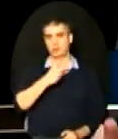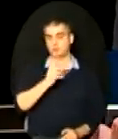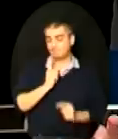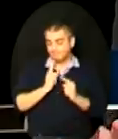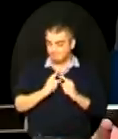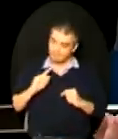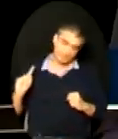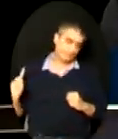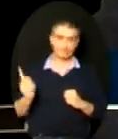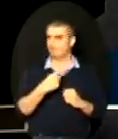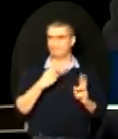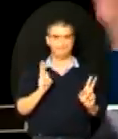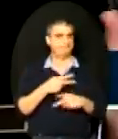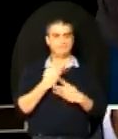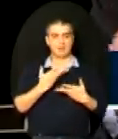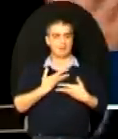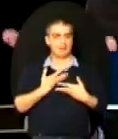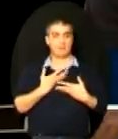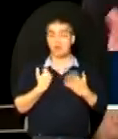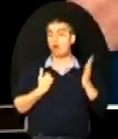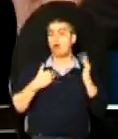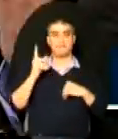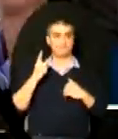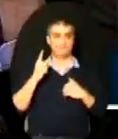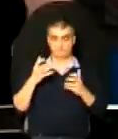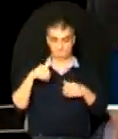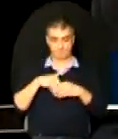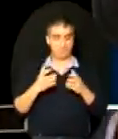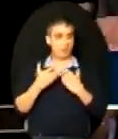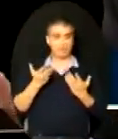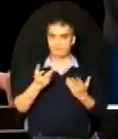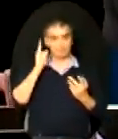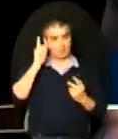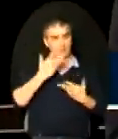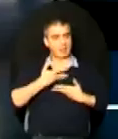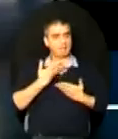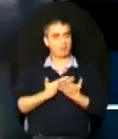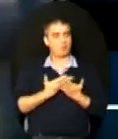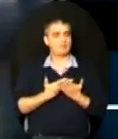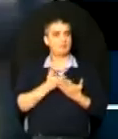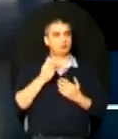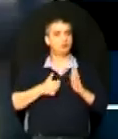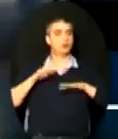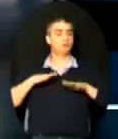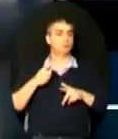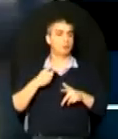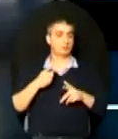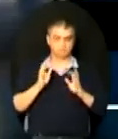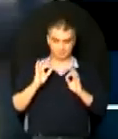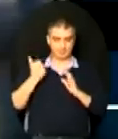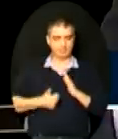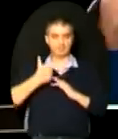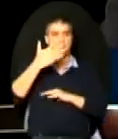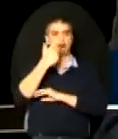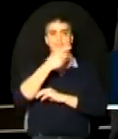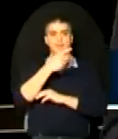שממש כולם לא יכולים לקבל, הרוב בעם לא יודע לקבל את העובדה שיש פה ראש ממשלה שבאמת מנהיג את